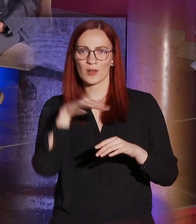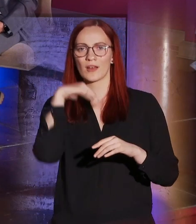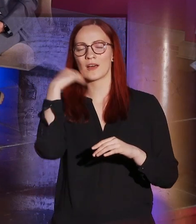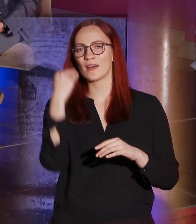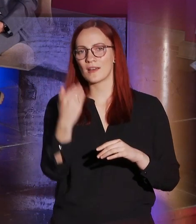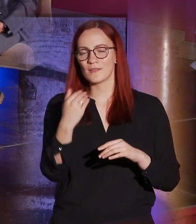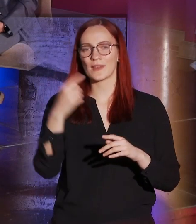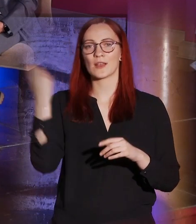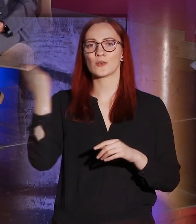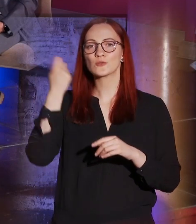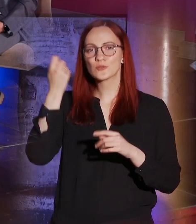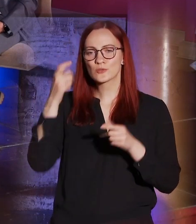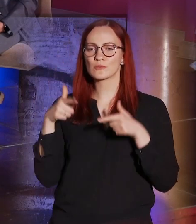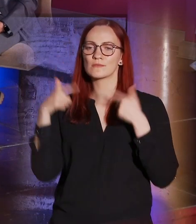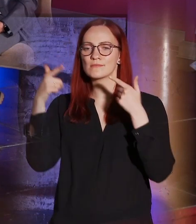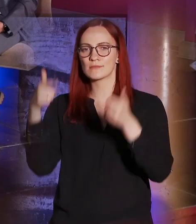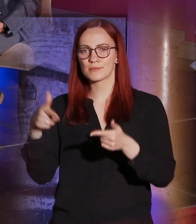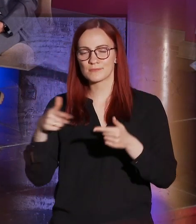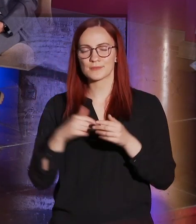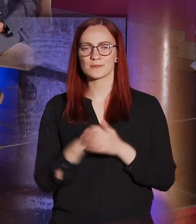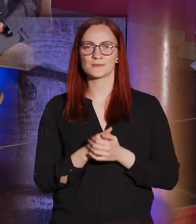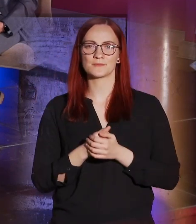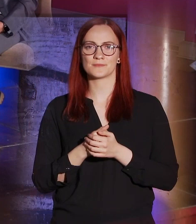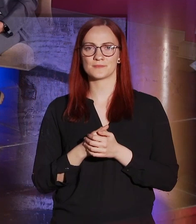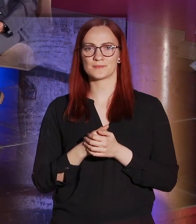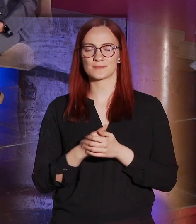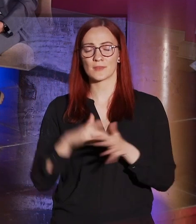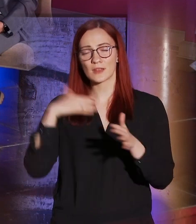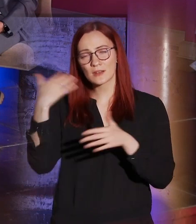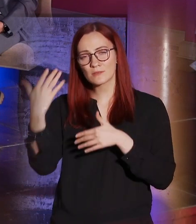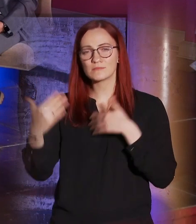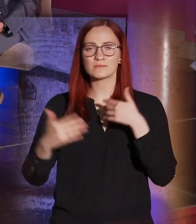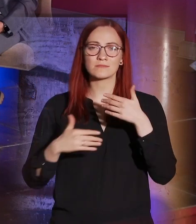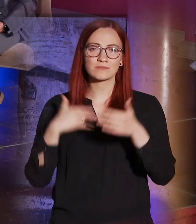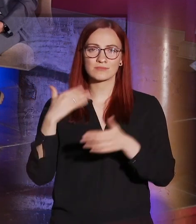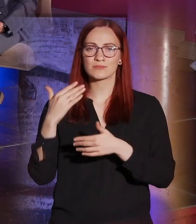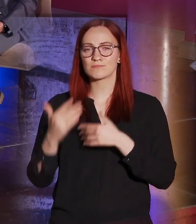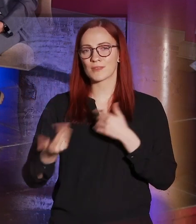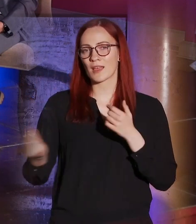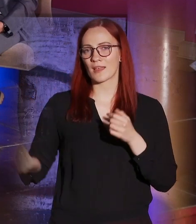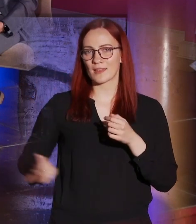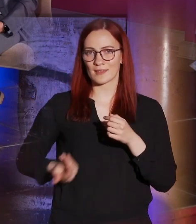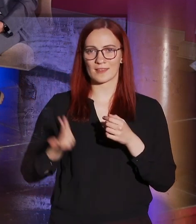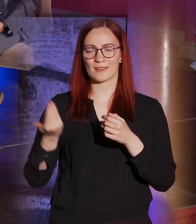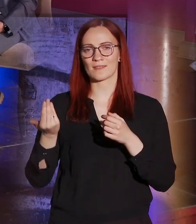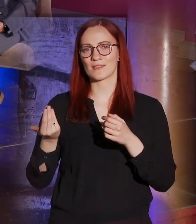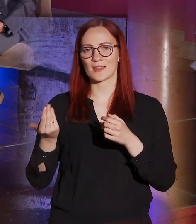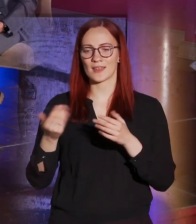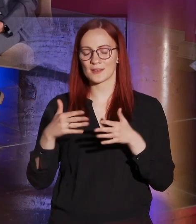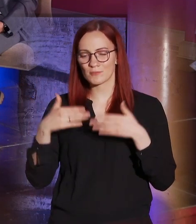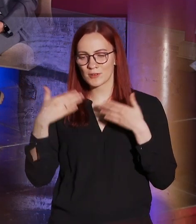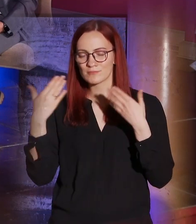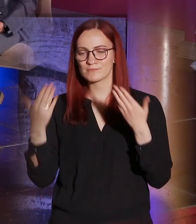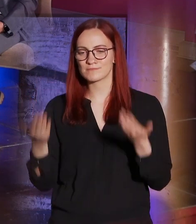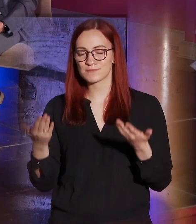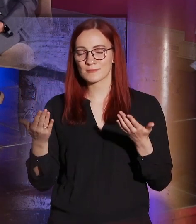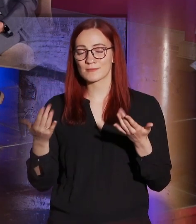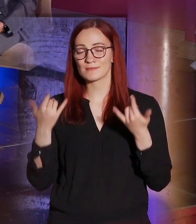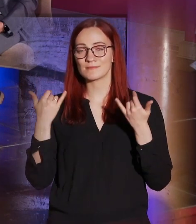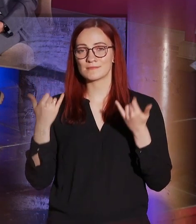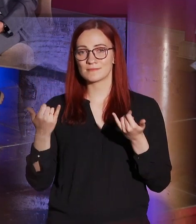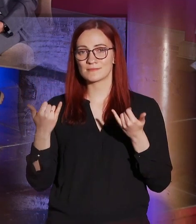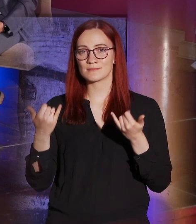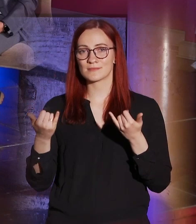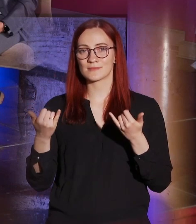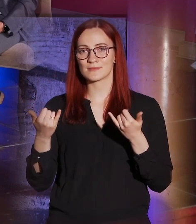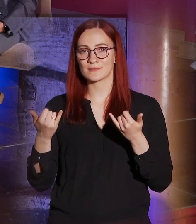studijas. Ir taip kelionė mano gyvenimo, kelionė susiklojo, kad viską